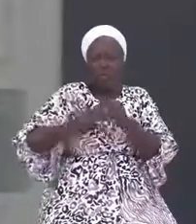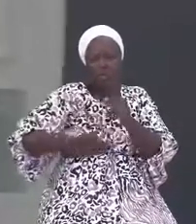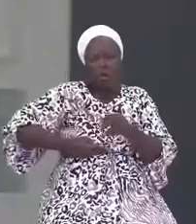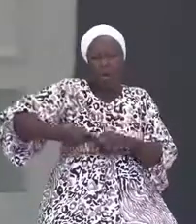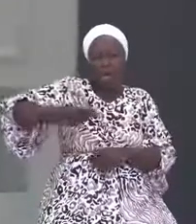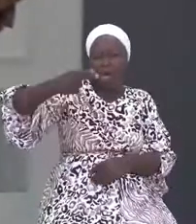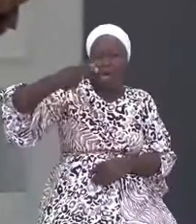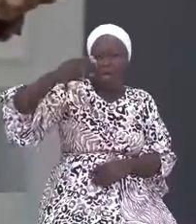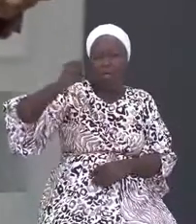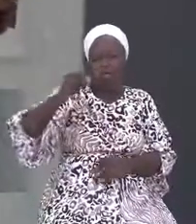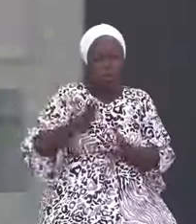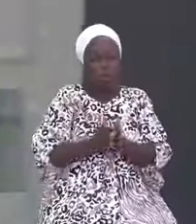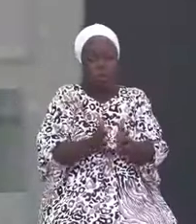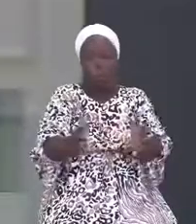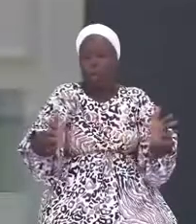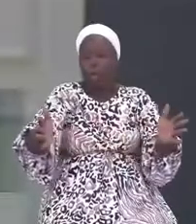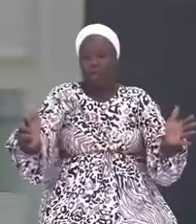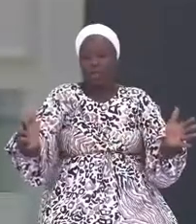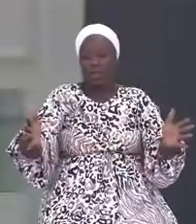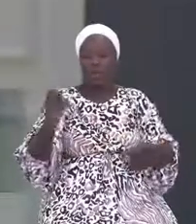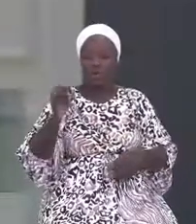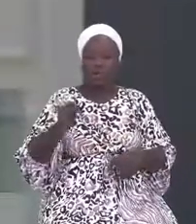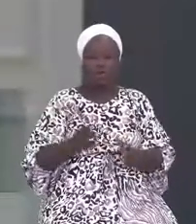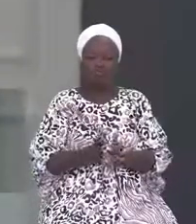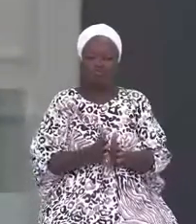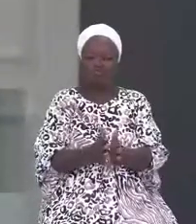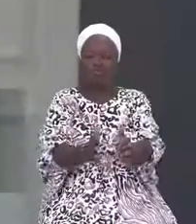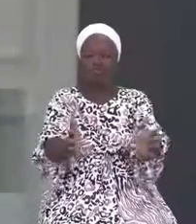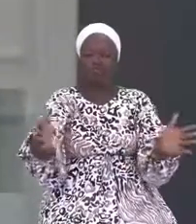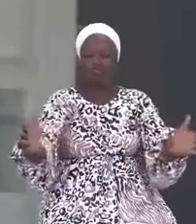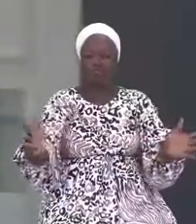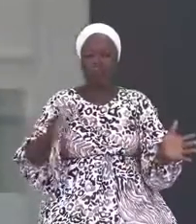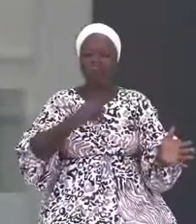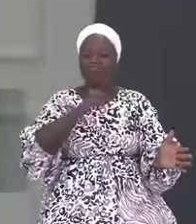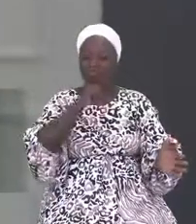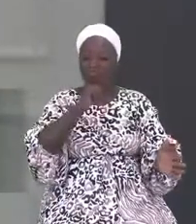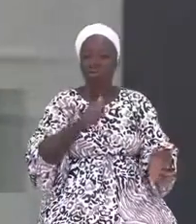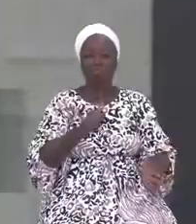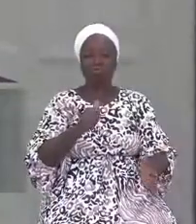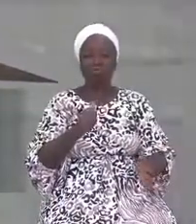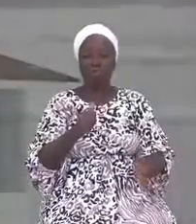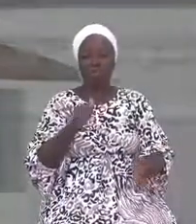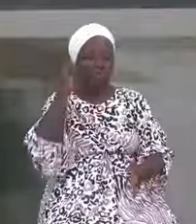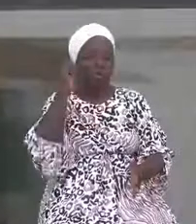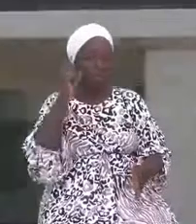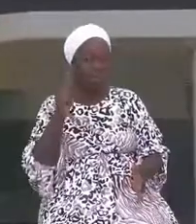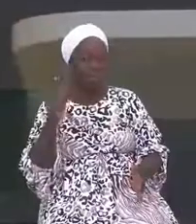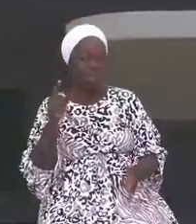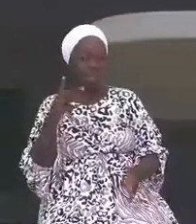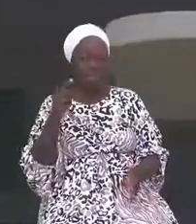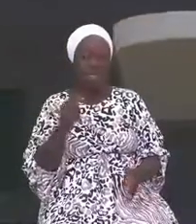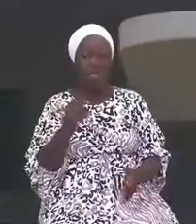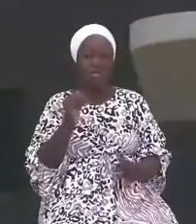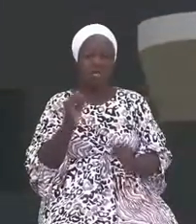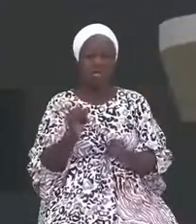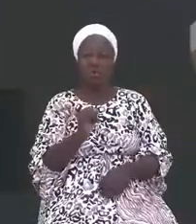si large si vaste un mange incommensurable les instruments de